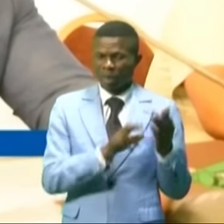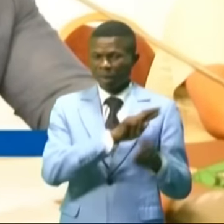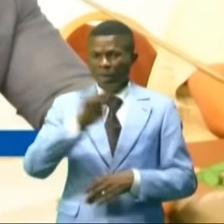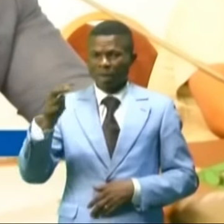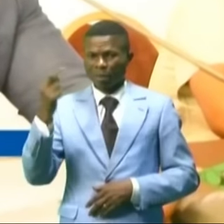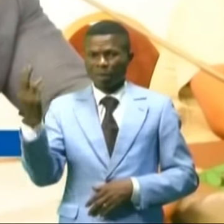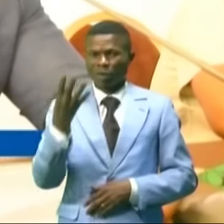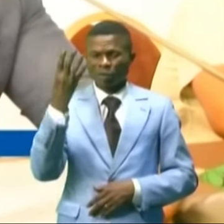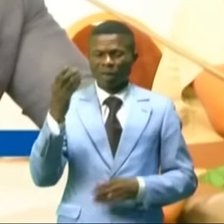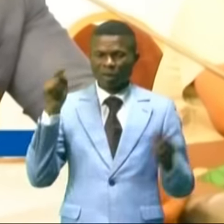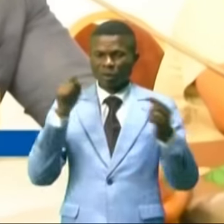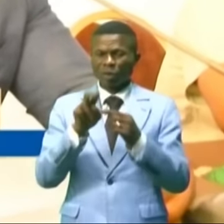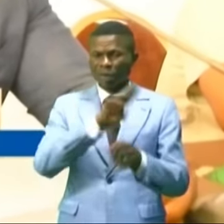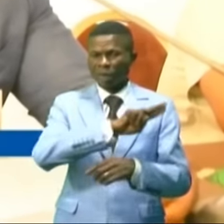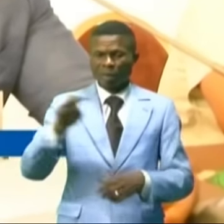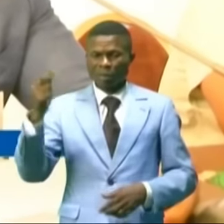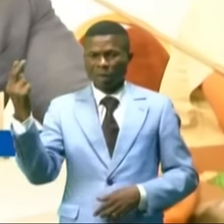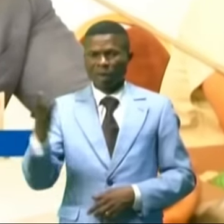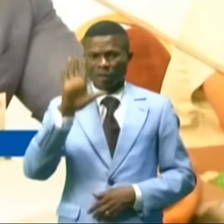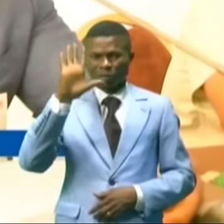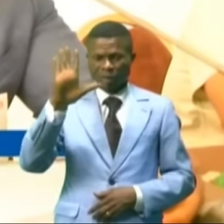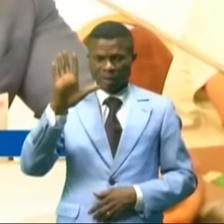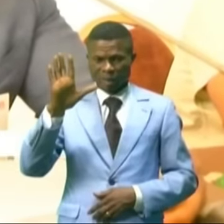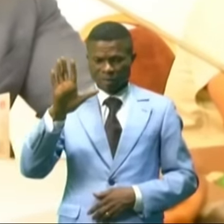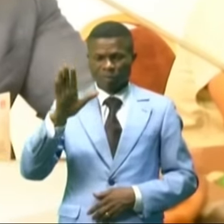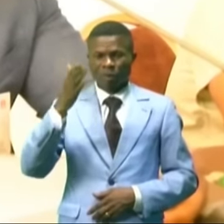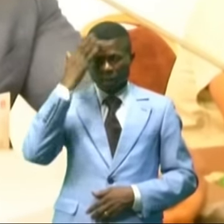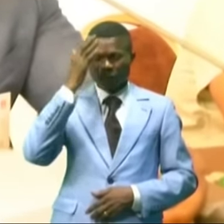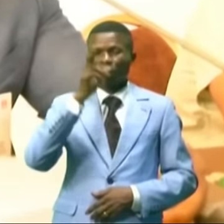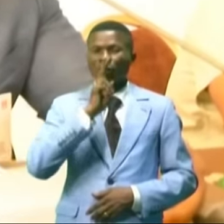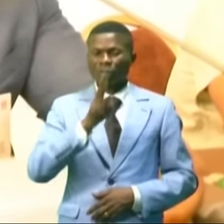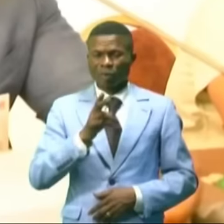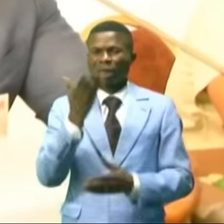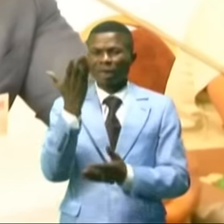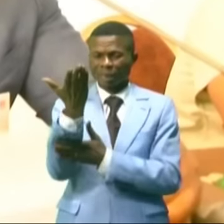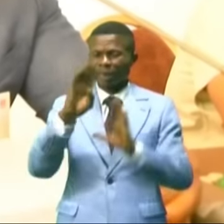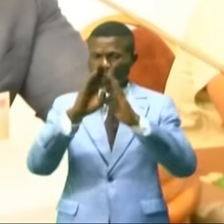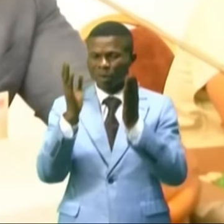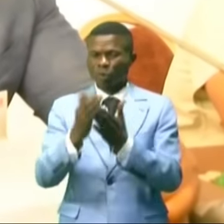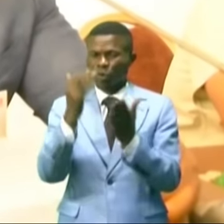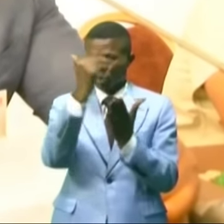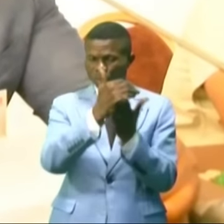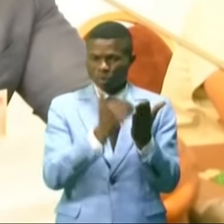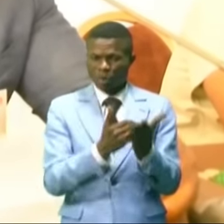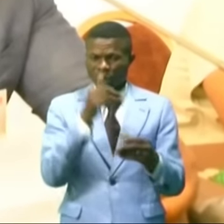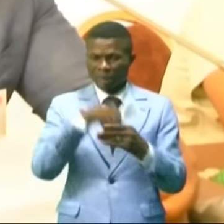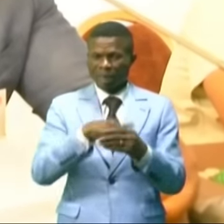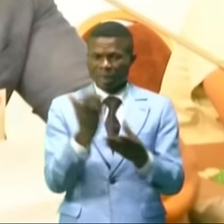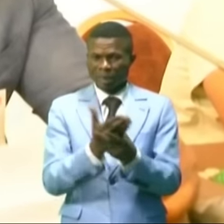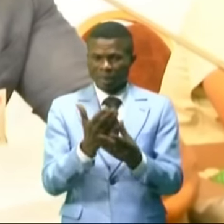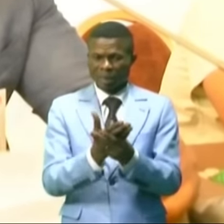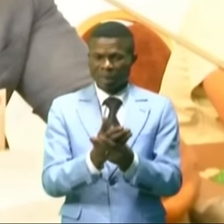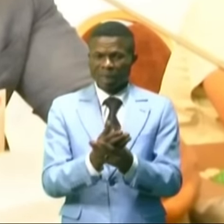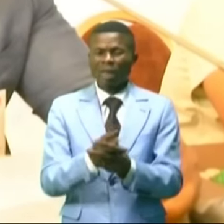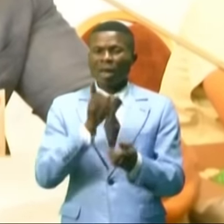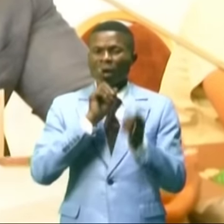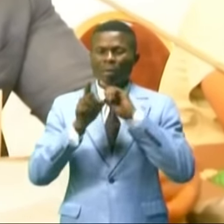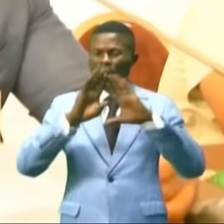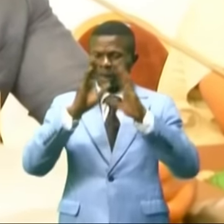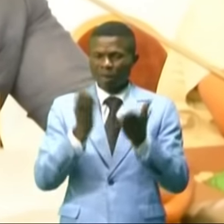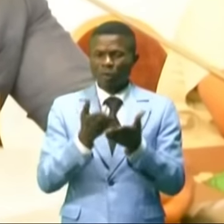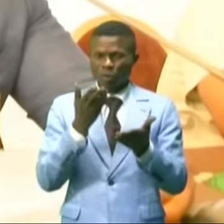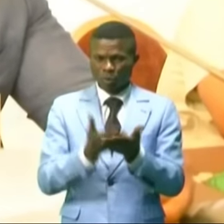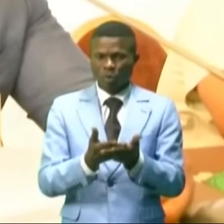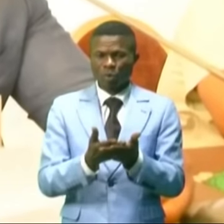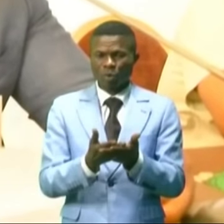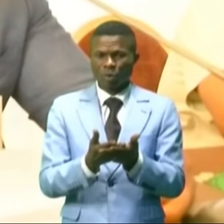2024-2025. Soyez-en sûrs que les recommandations ainsi que les échanges qui en ont découlé